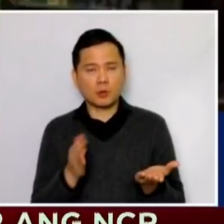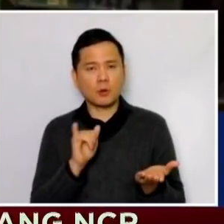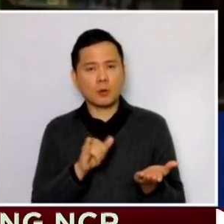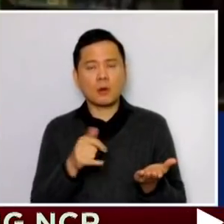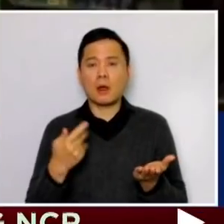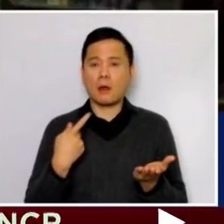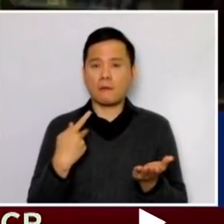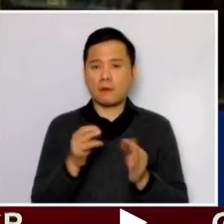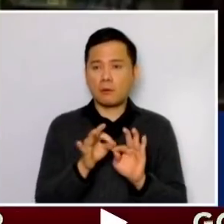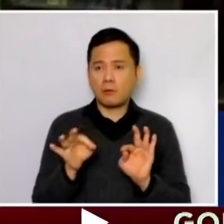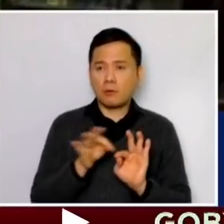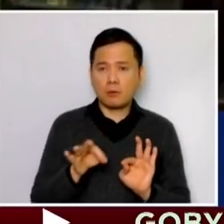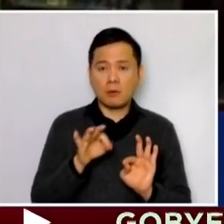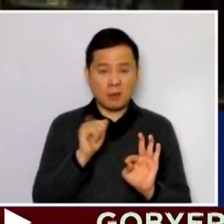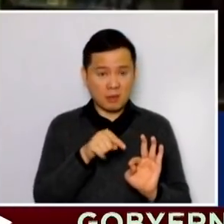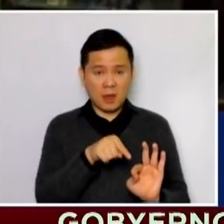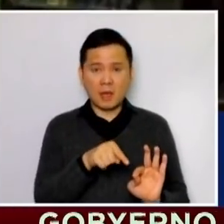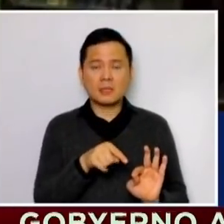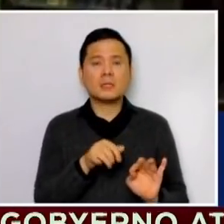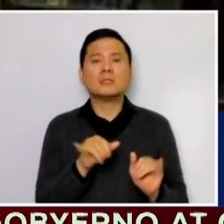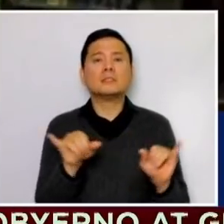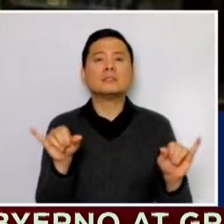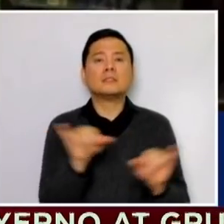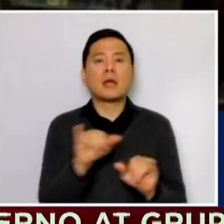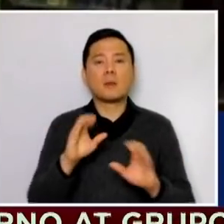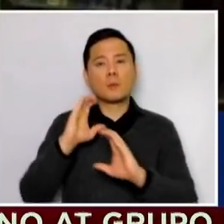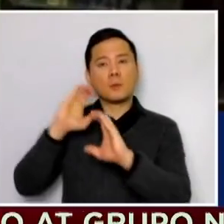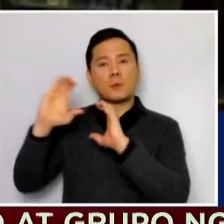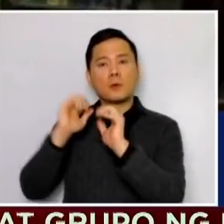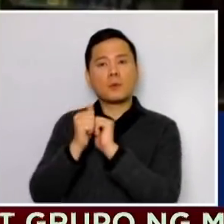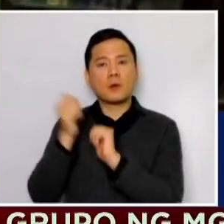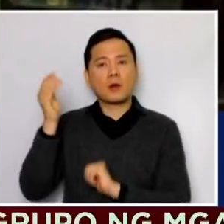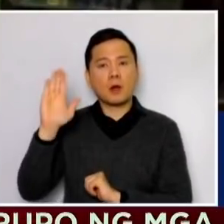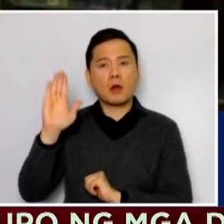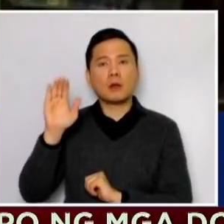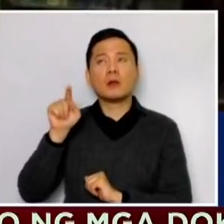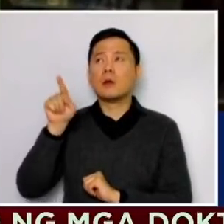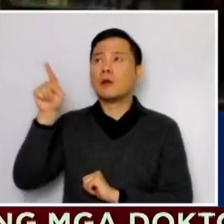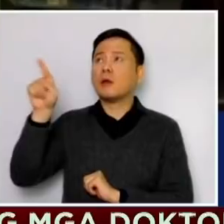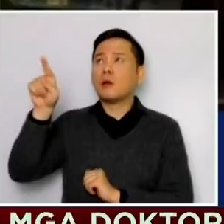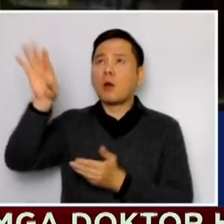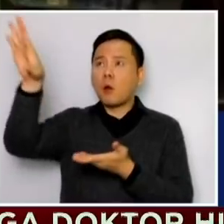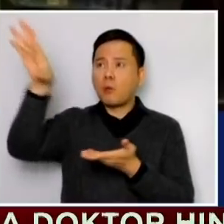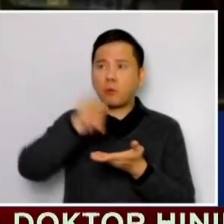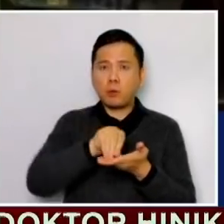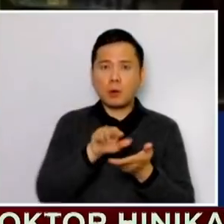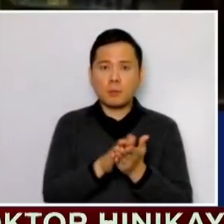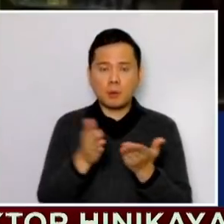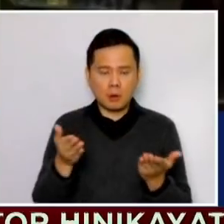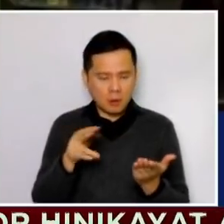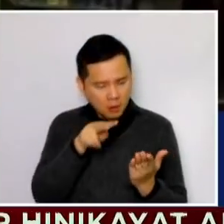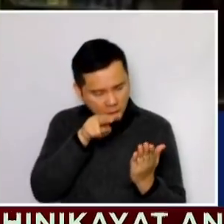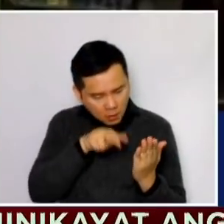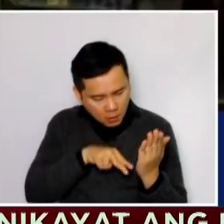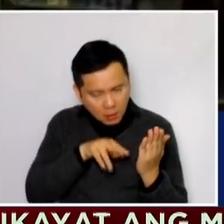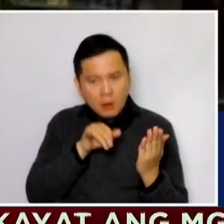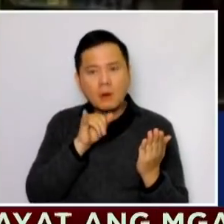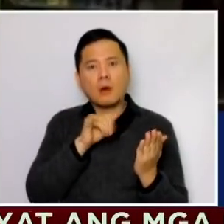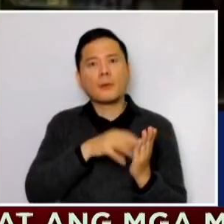Himself speaking to us. May we remain faithful and hopeful despite uncertainties in our lives, in our